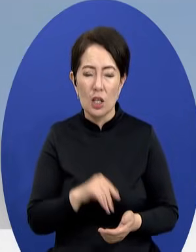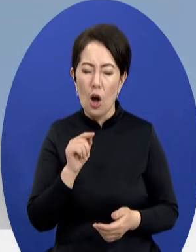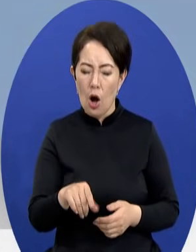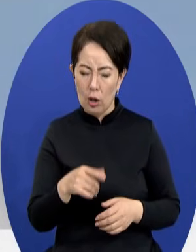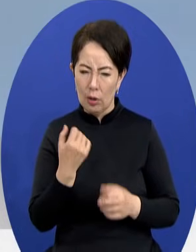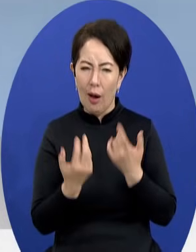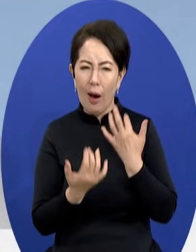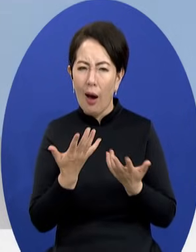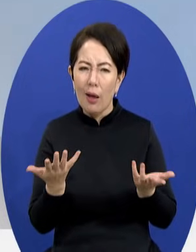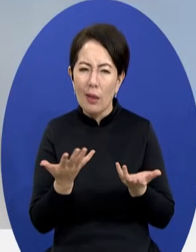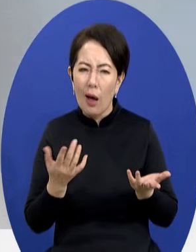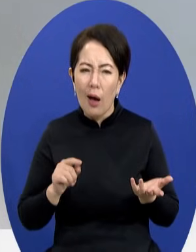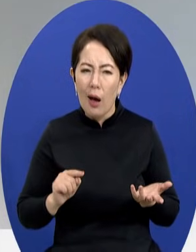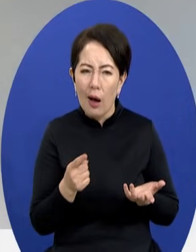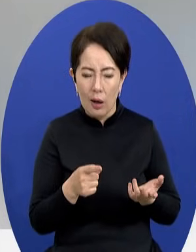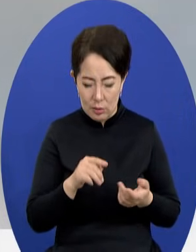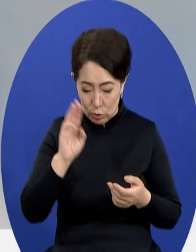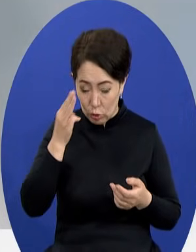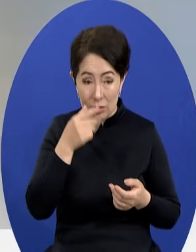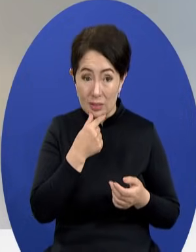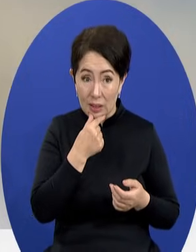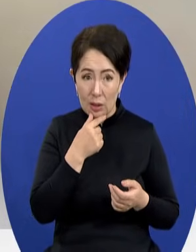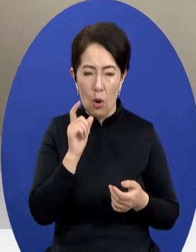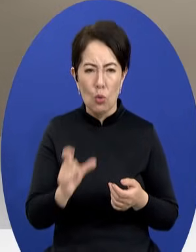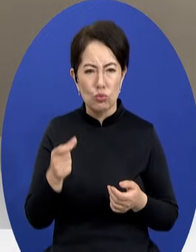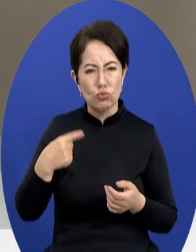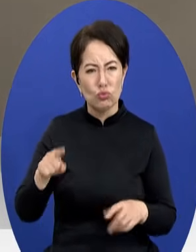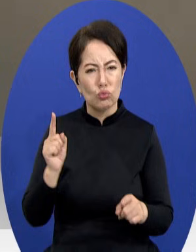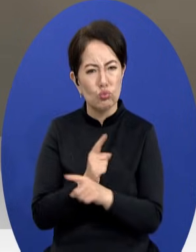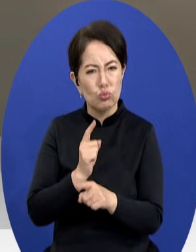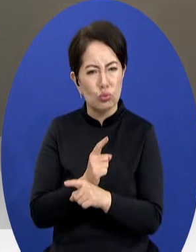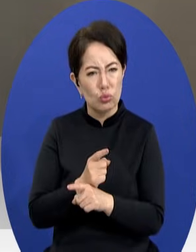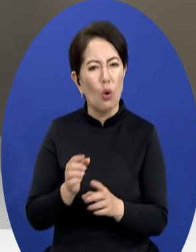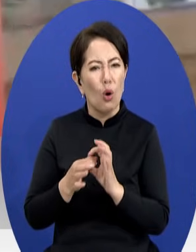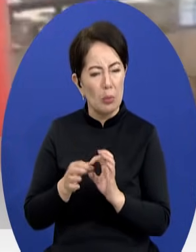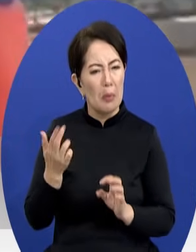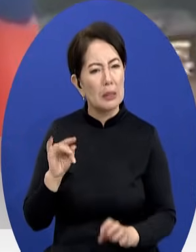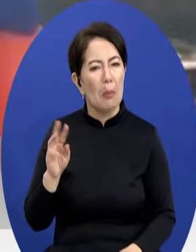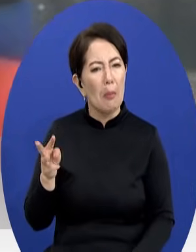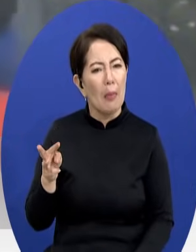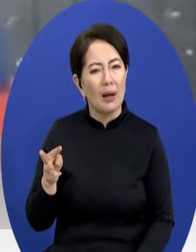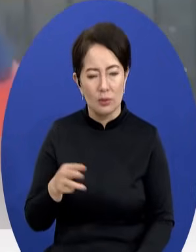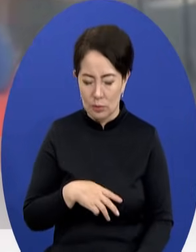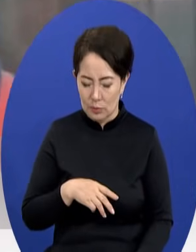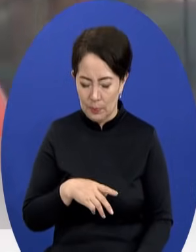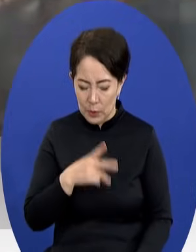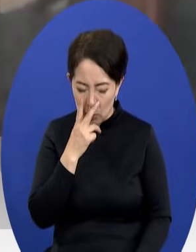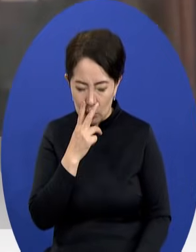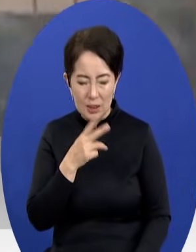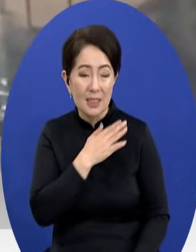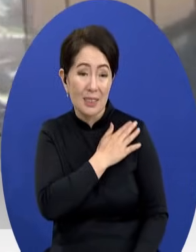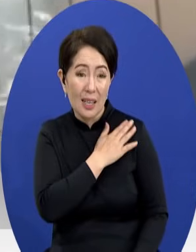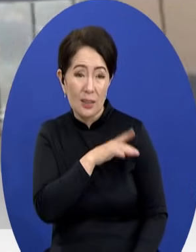төмөрийн шалтгааныг нарийн тогтоож чадаагүй байгаа юм. Гэхдээ хүний буруутай үйл ажиллагаанаас үүдэлтэй байж болохыг үгүйсэхгүй. Цагдаа